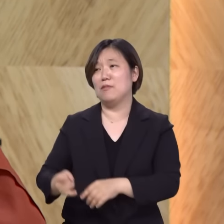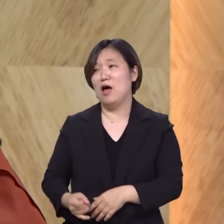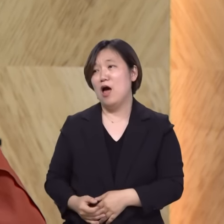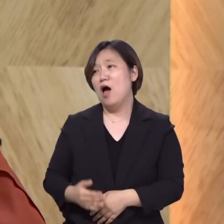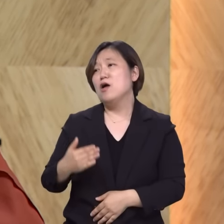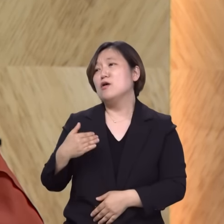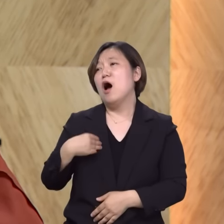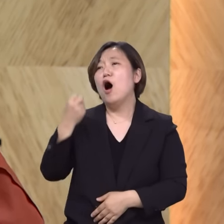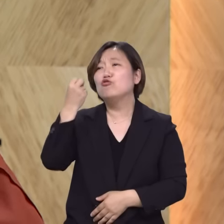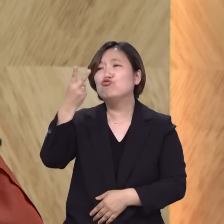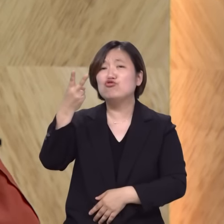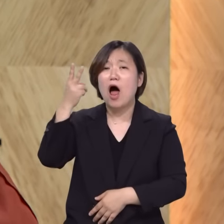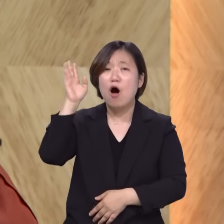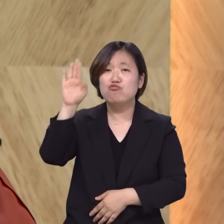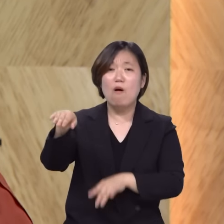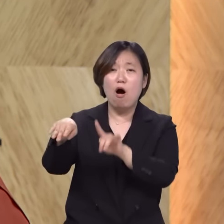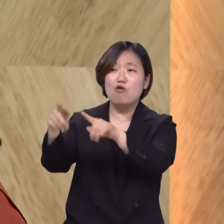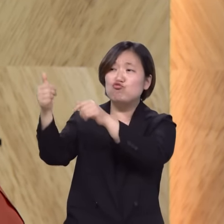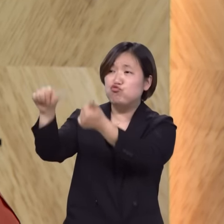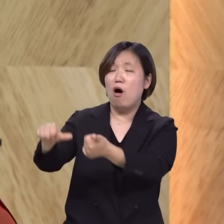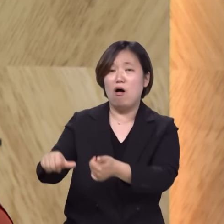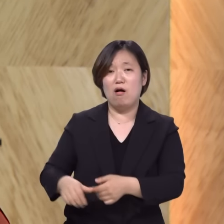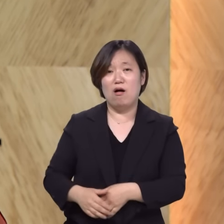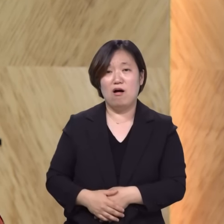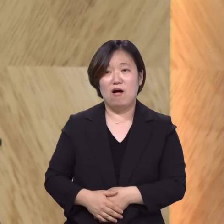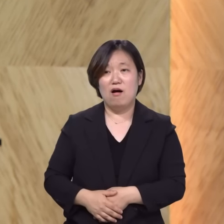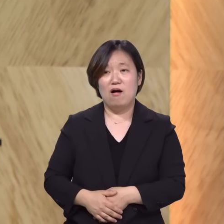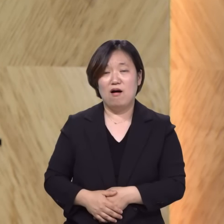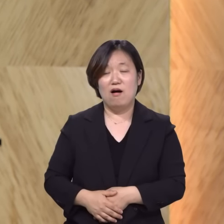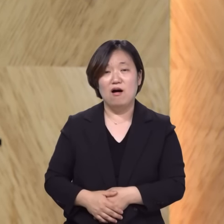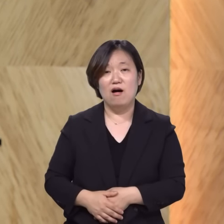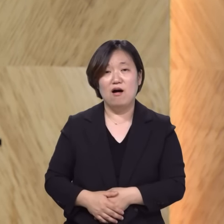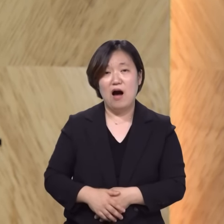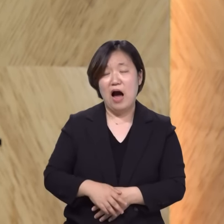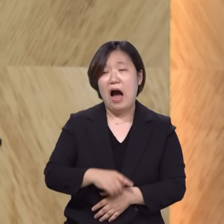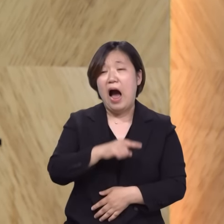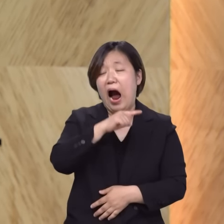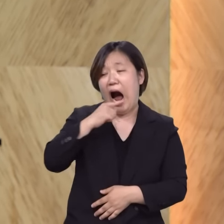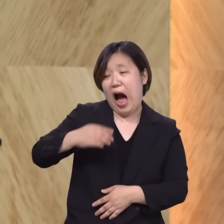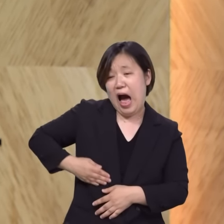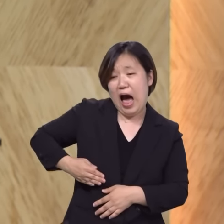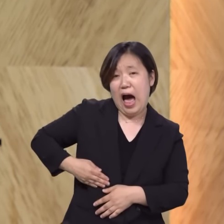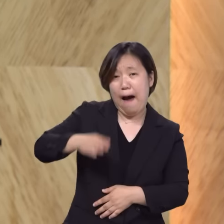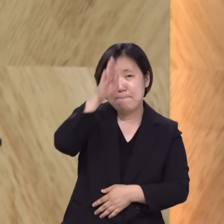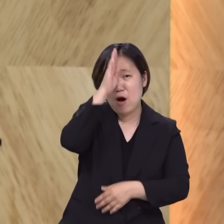두 달 남았습니다 급성 관념입니다지 빨리 치료받으셔야